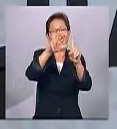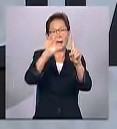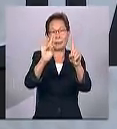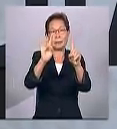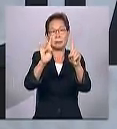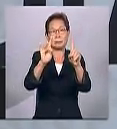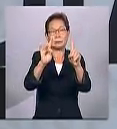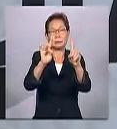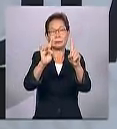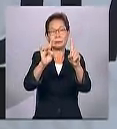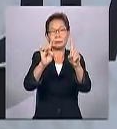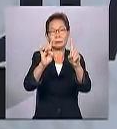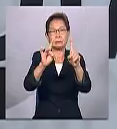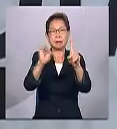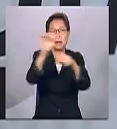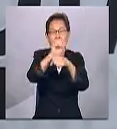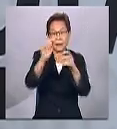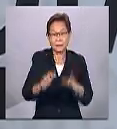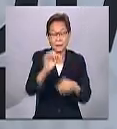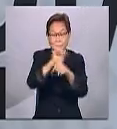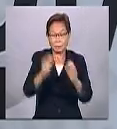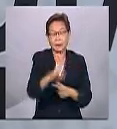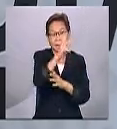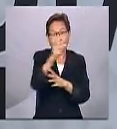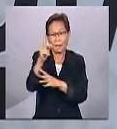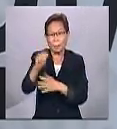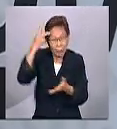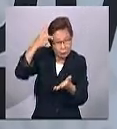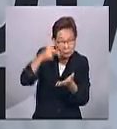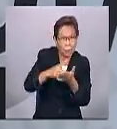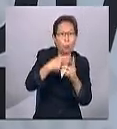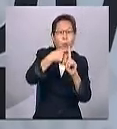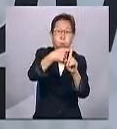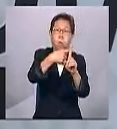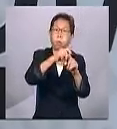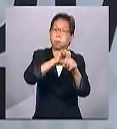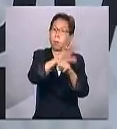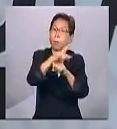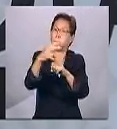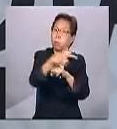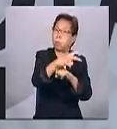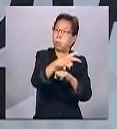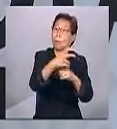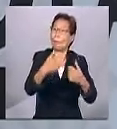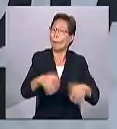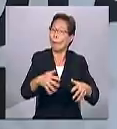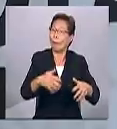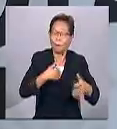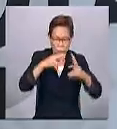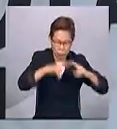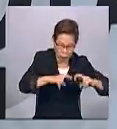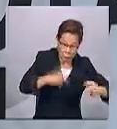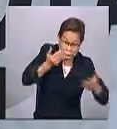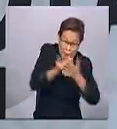138 anggota kesihatan Kementerian Kesihatan yang telah dikesan positif COVID-19. Berdasarkan siasatan setakat